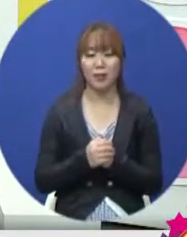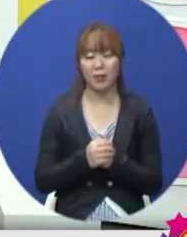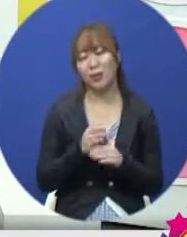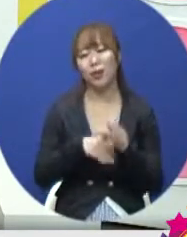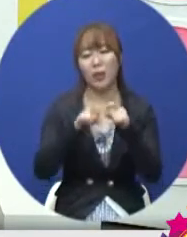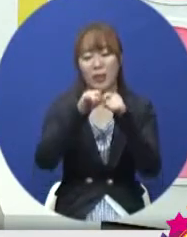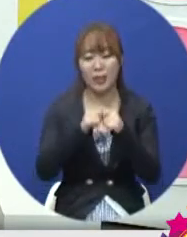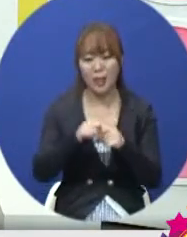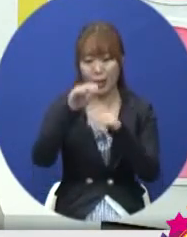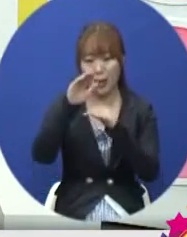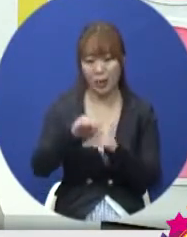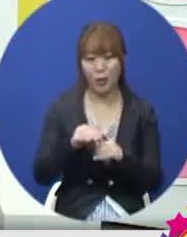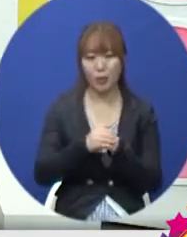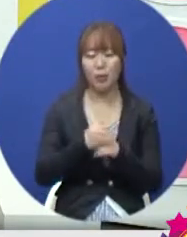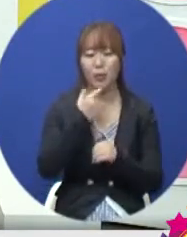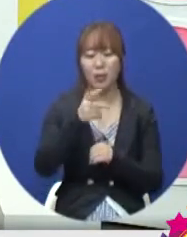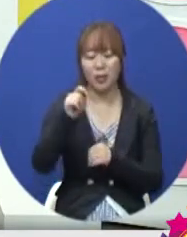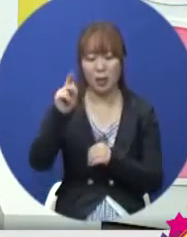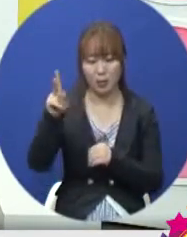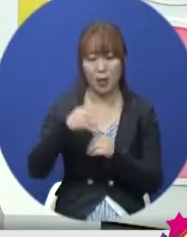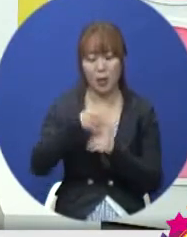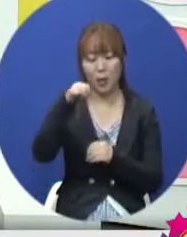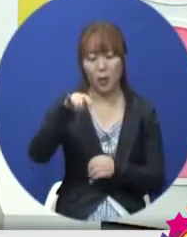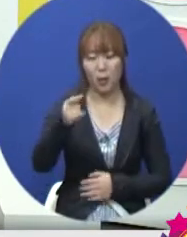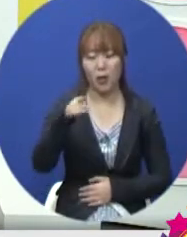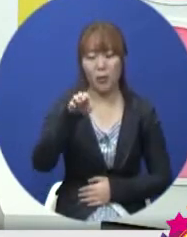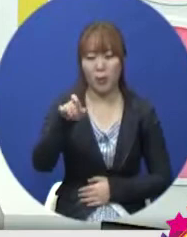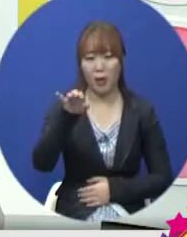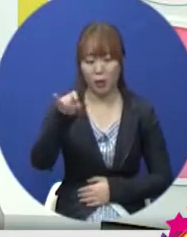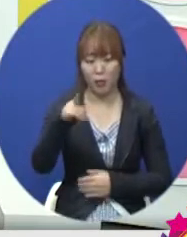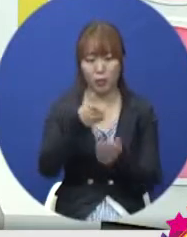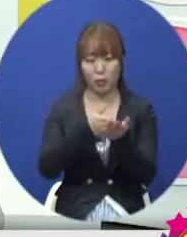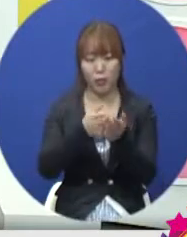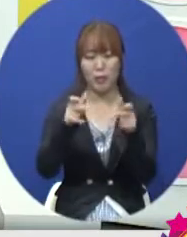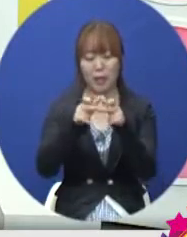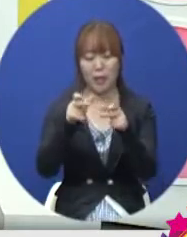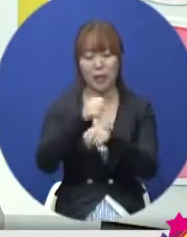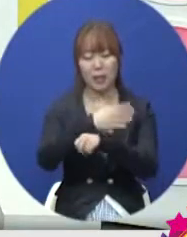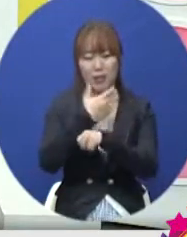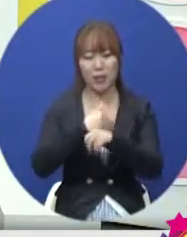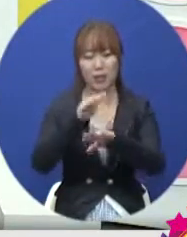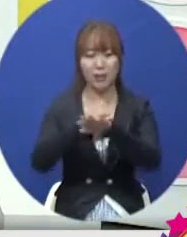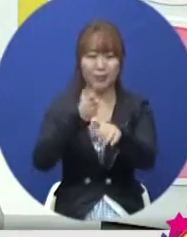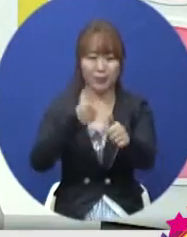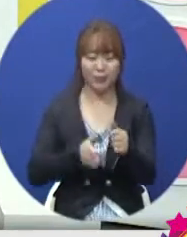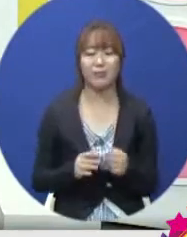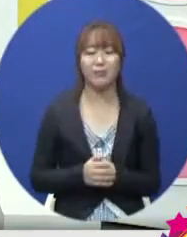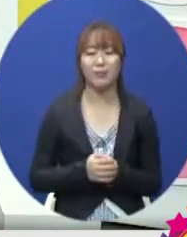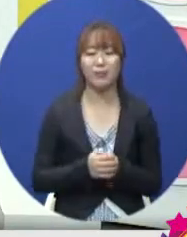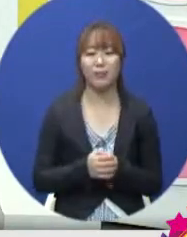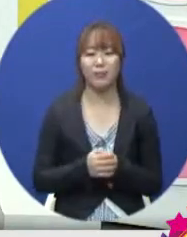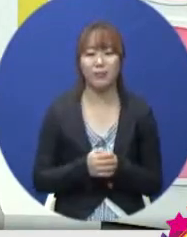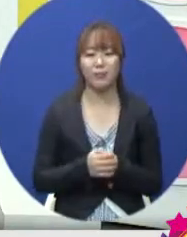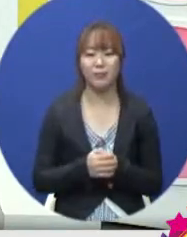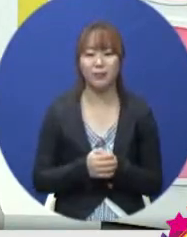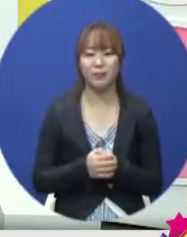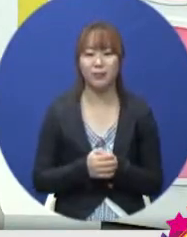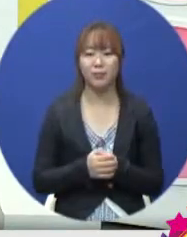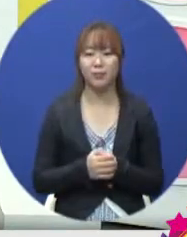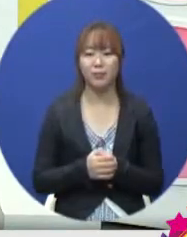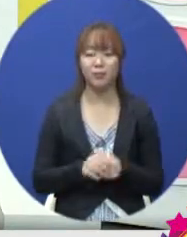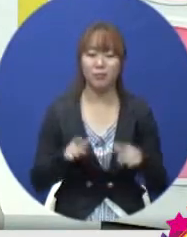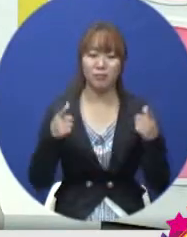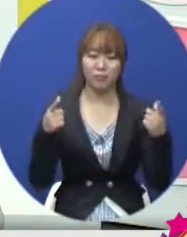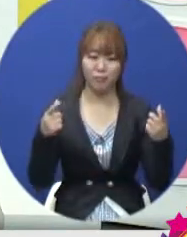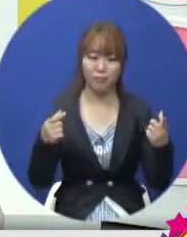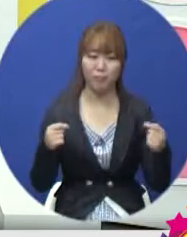더 자세한 소식은 네. 저희 복지TV와 웰페어 뉴스 그리고 장애인신문을 참고해 주시기 바랍니다. 네. 자